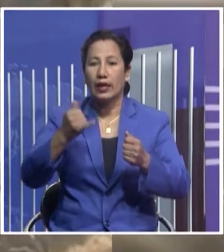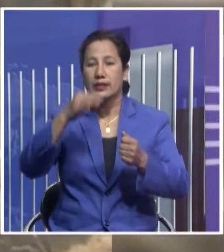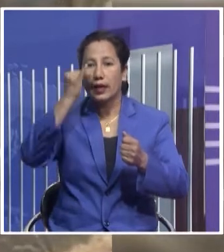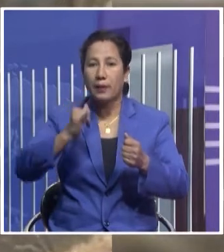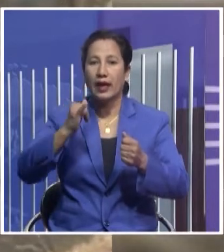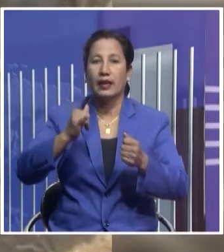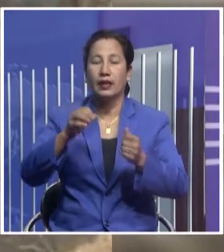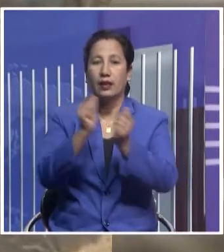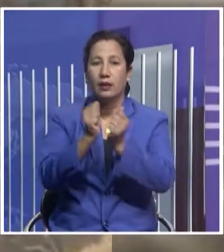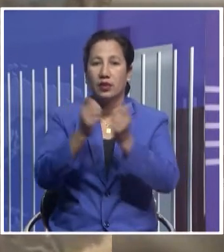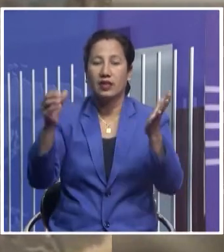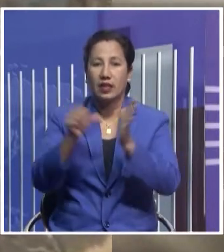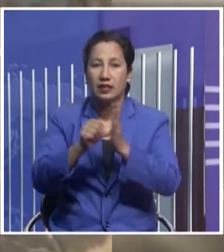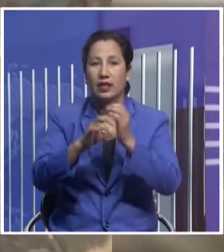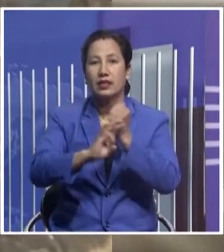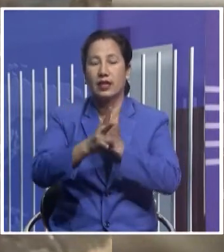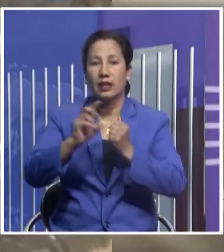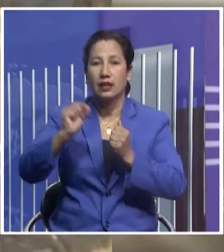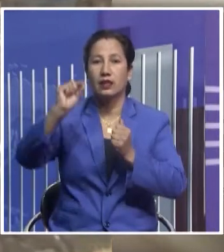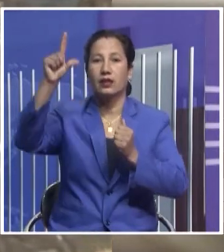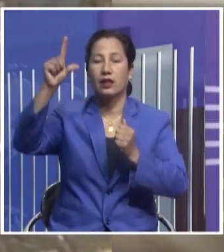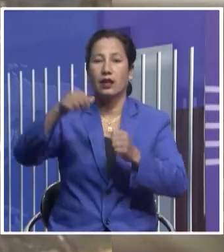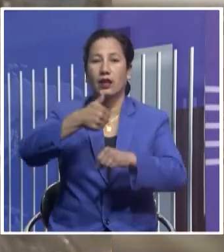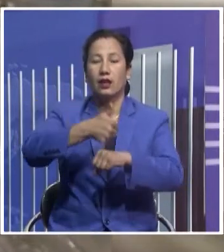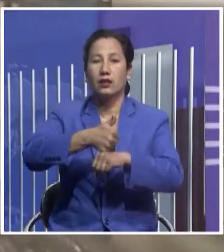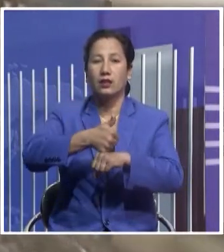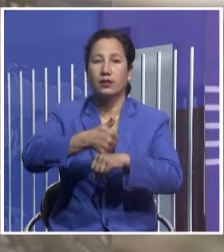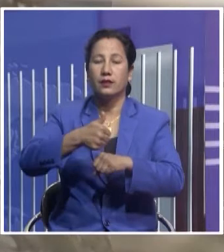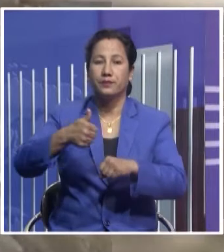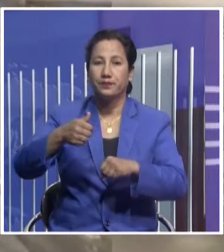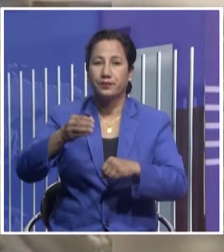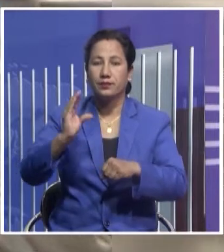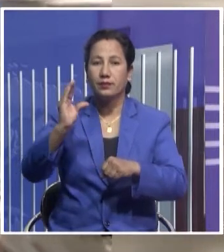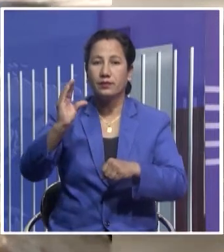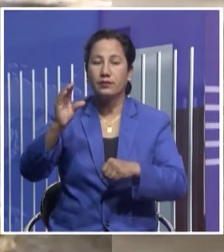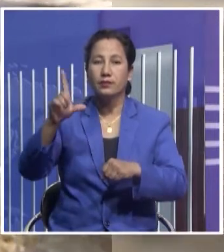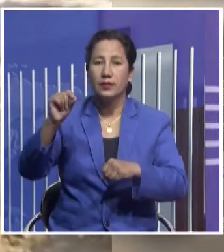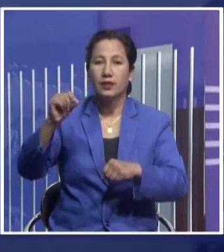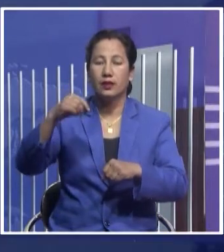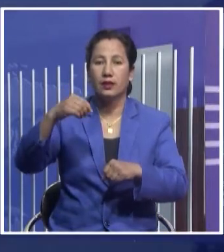पत्रकार महासङ्घ जिल्ला शाखा दैलेखका अध्यक्ष यज्ञराज थापाले बताउनुभयो